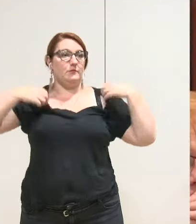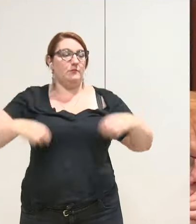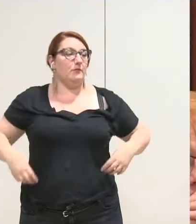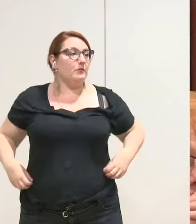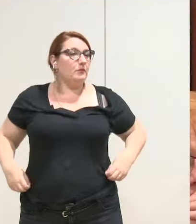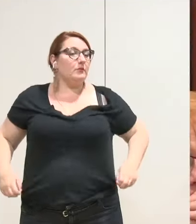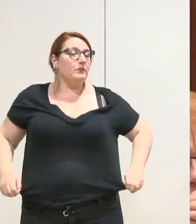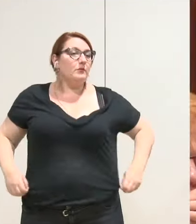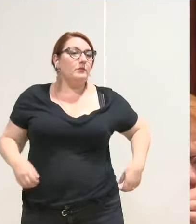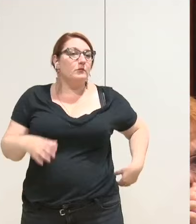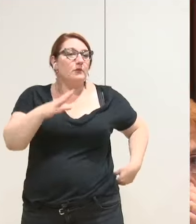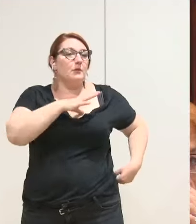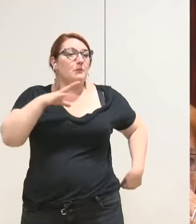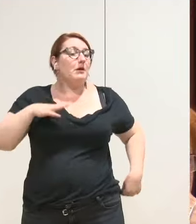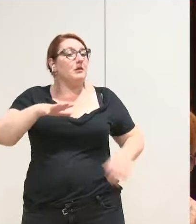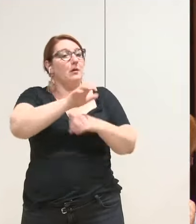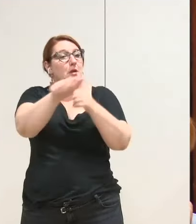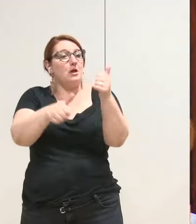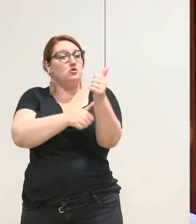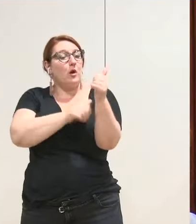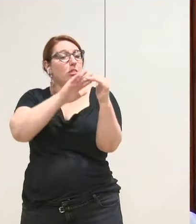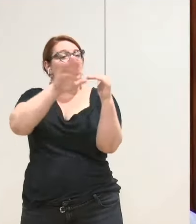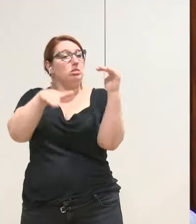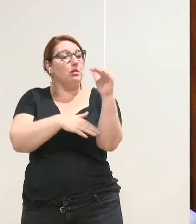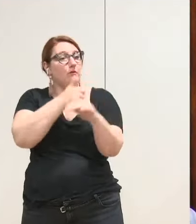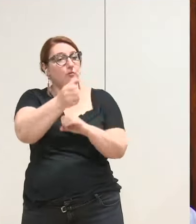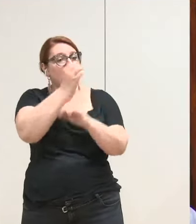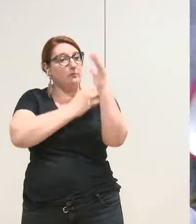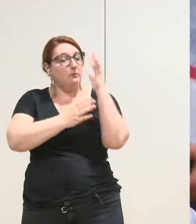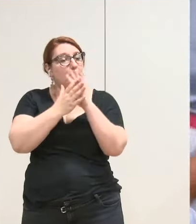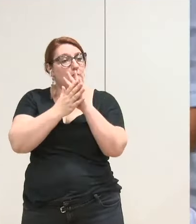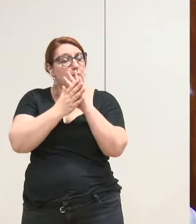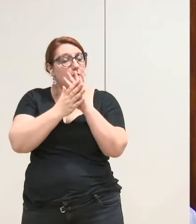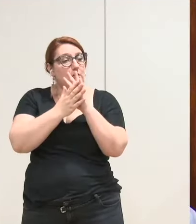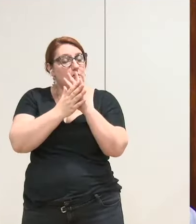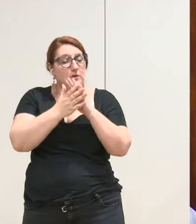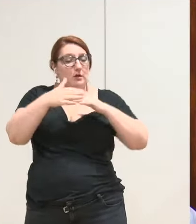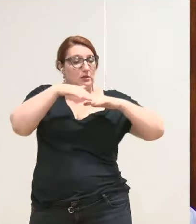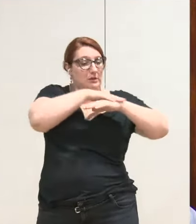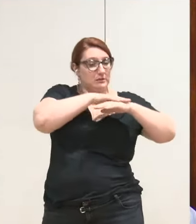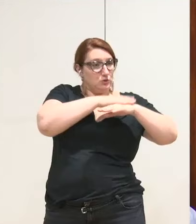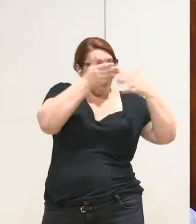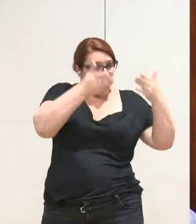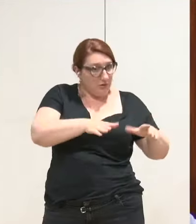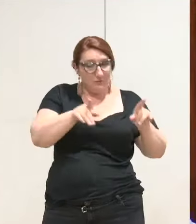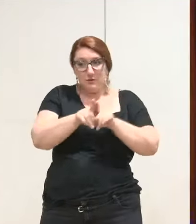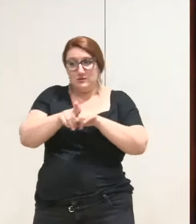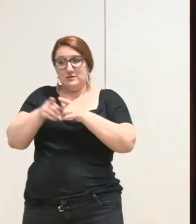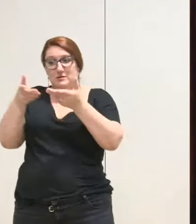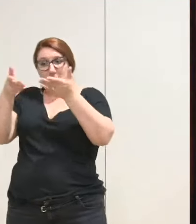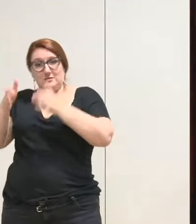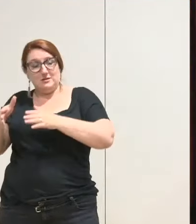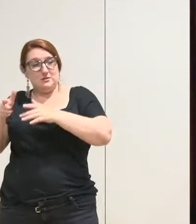l'adjointe de le de le rappeler des orientations politiques et des des décisions de gestion qui ont été impulsé lors du